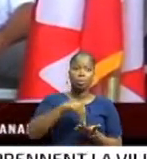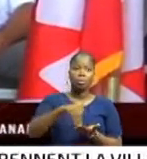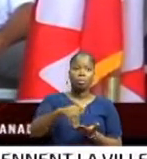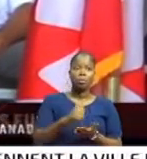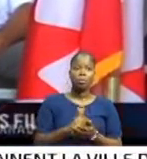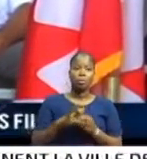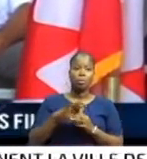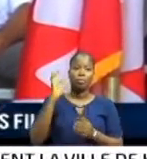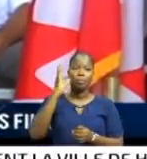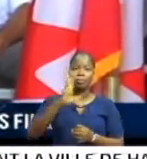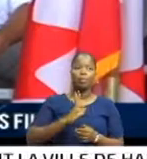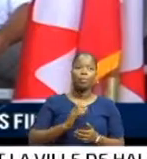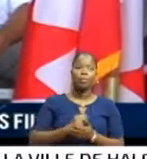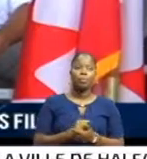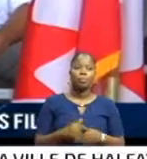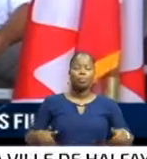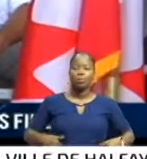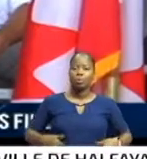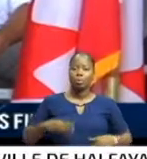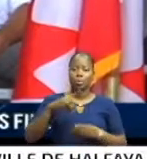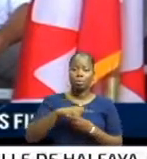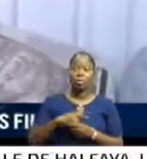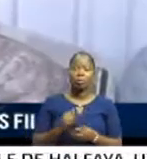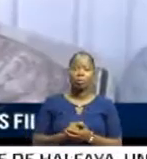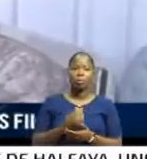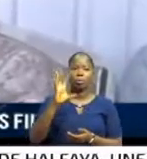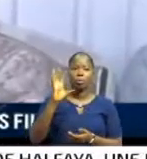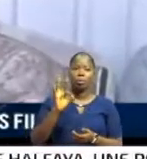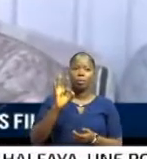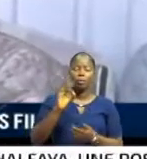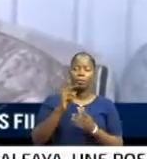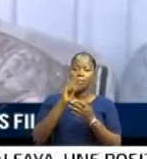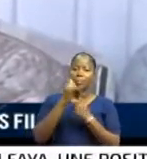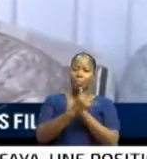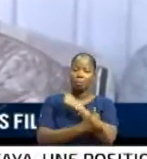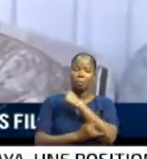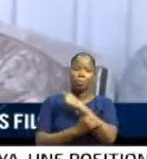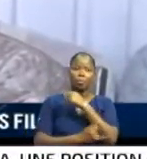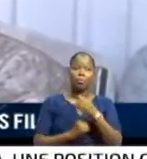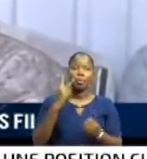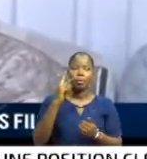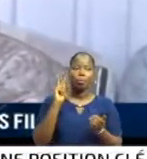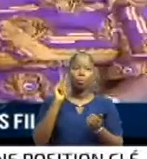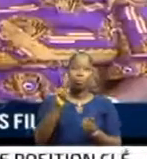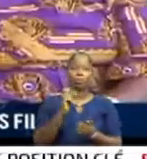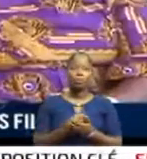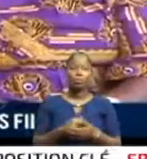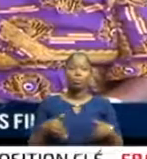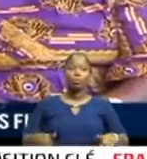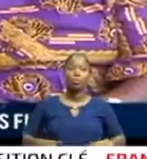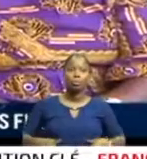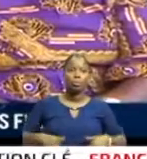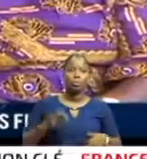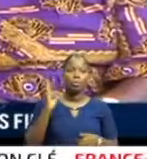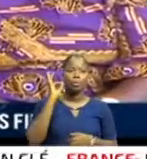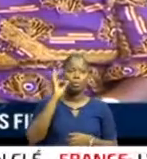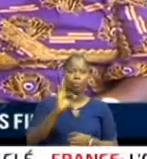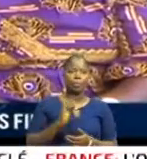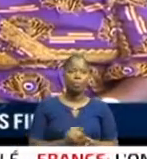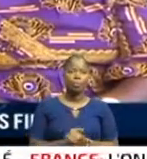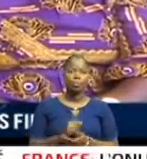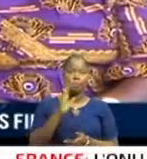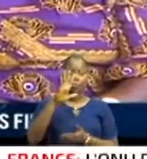et d'adolescentes dans 9 pays au sénégal ces deux mois un million de jeunes filles que nous aiderons au cours des